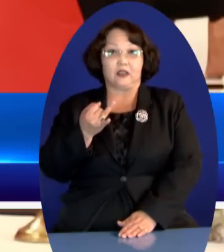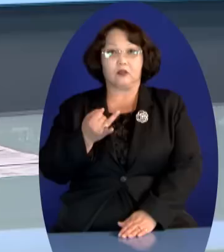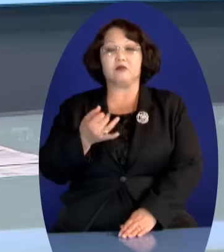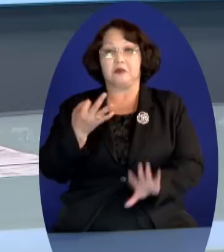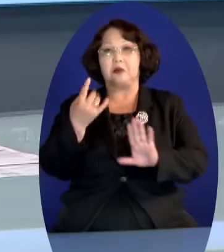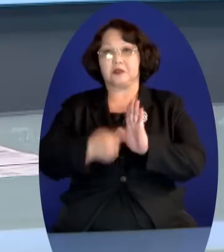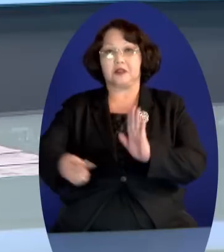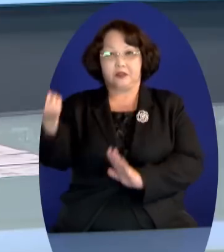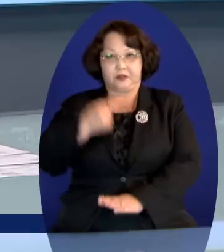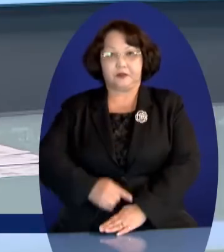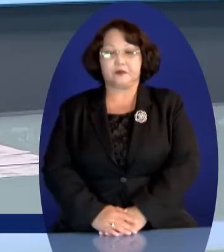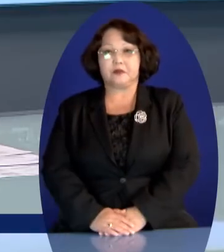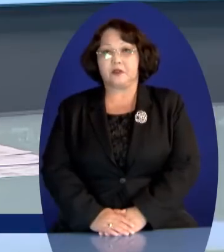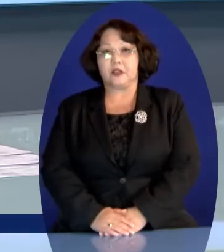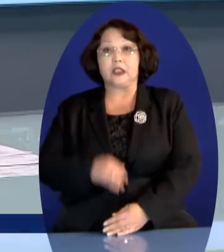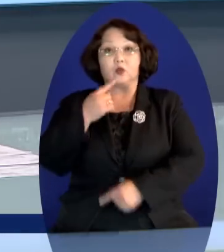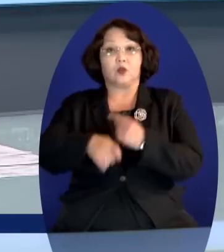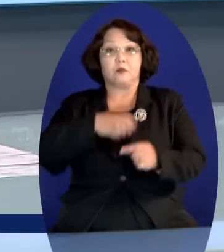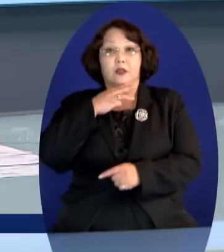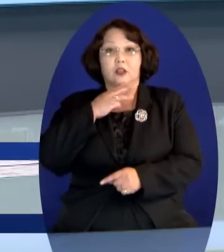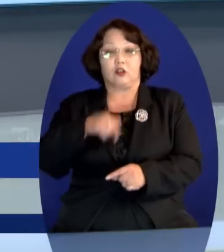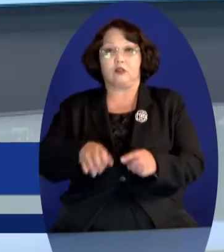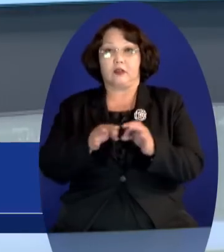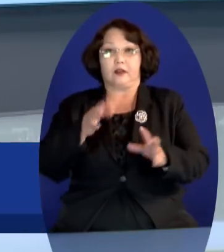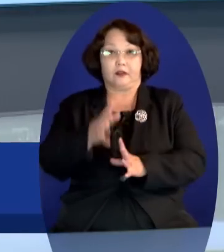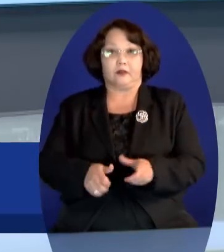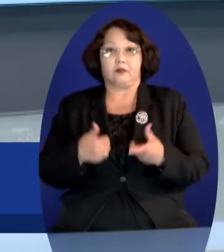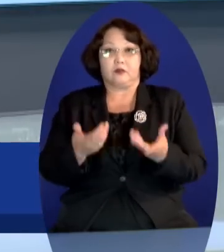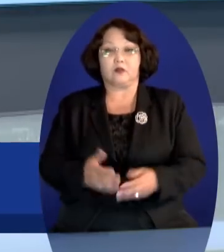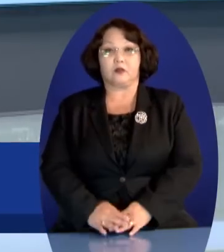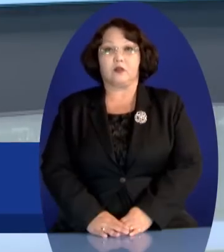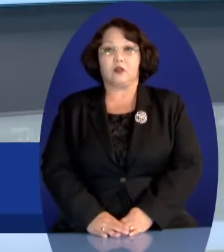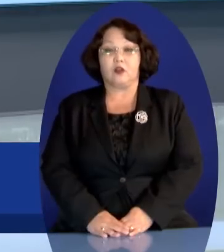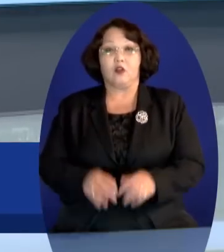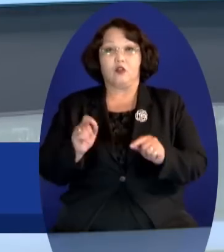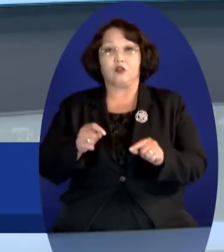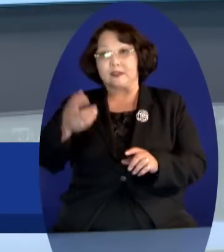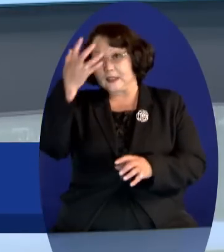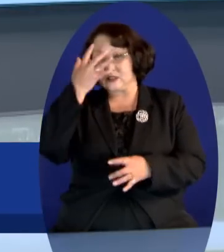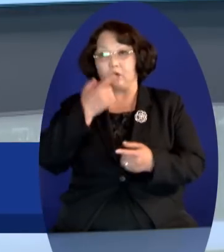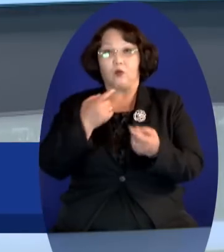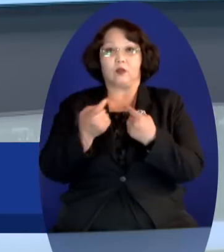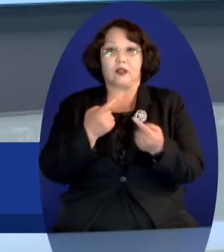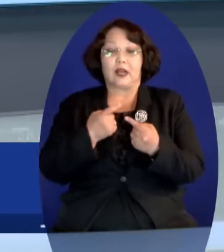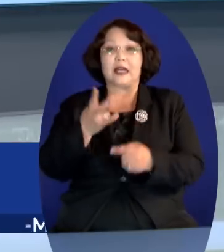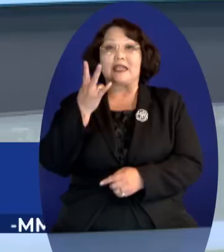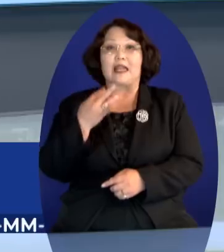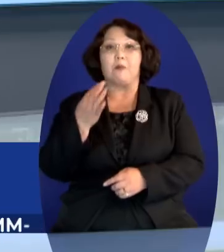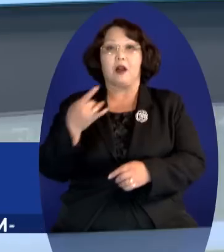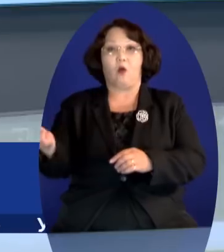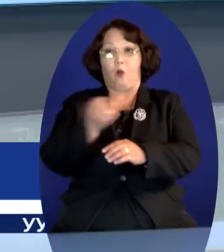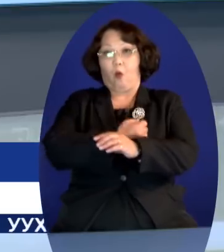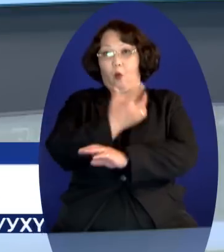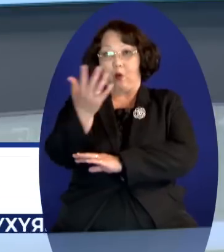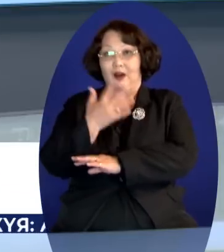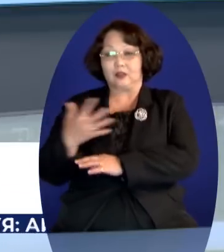айлчилна. Одоо эдгээр болон бусад мэдээний дэлгэрэнгүйд анхаарал хандуулна. Өнөөдрийн засгийн газрын хуралдаанаар намрын ургац хураалттай